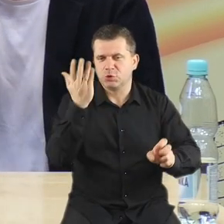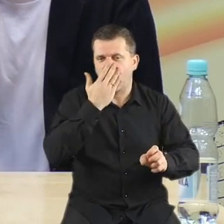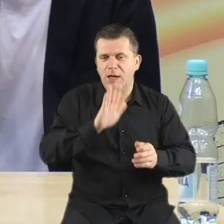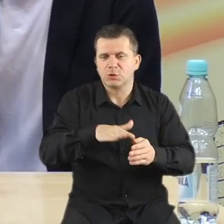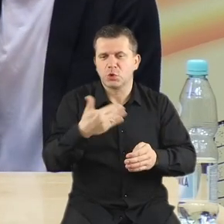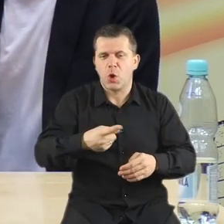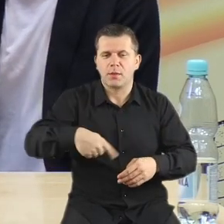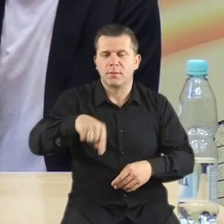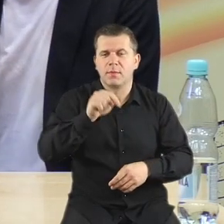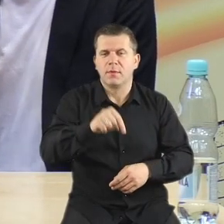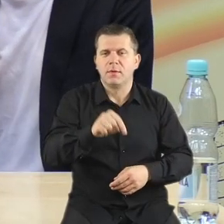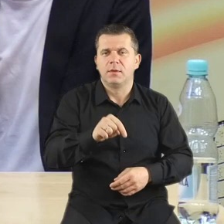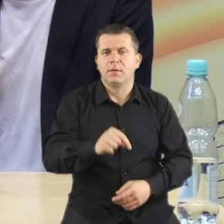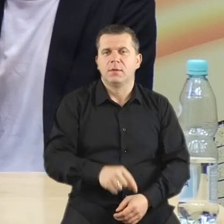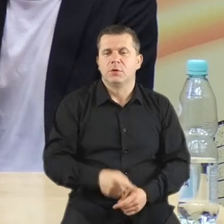strony, gdzie